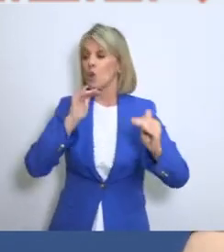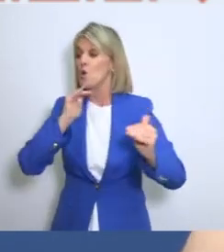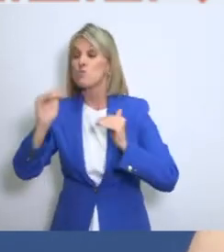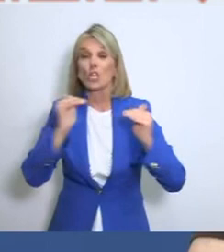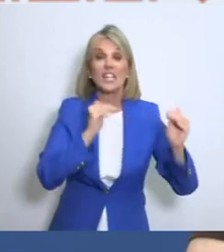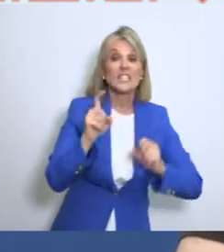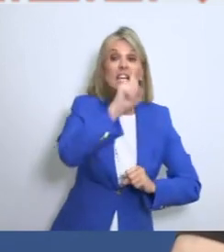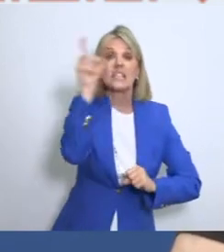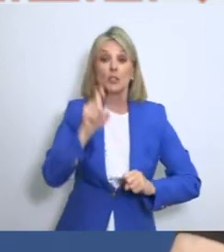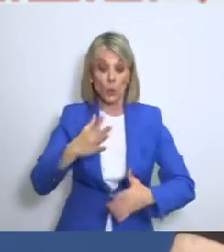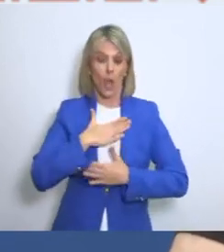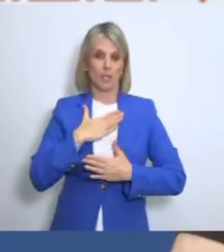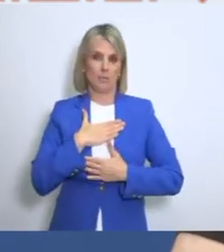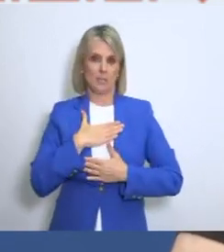κέρδους.